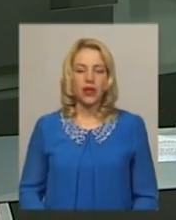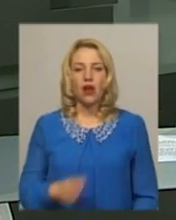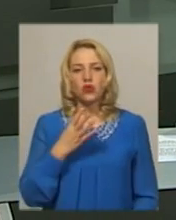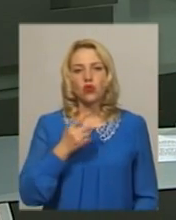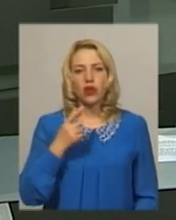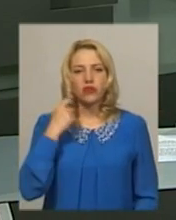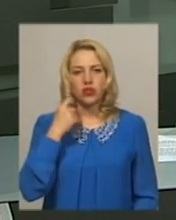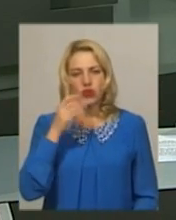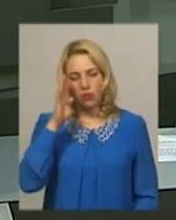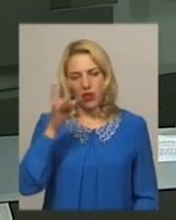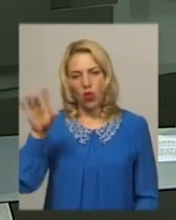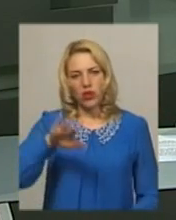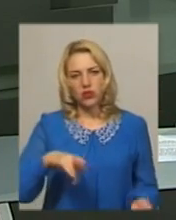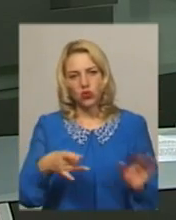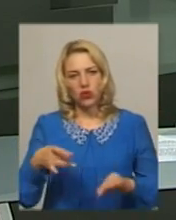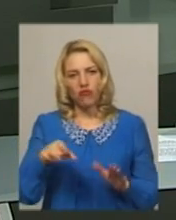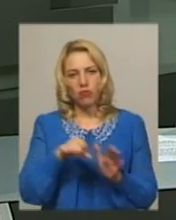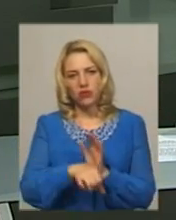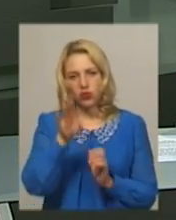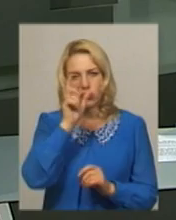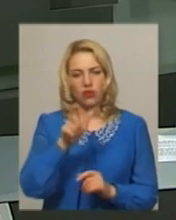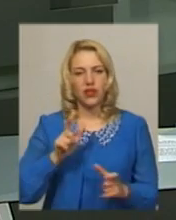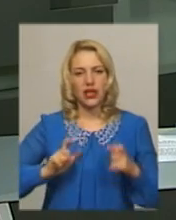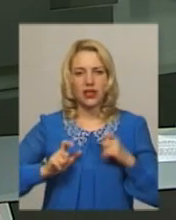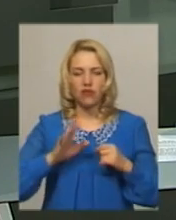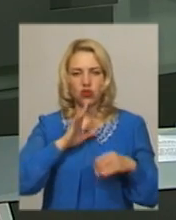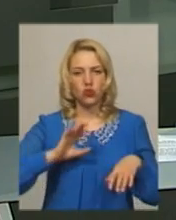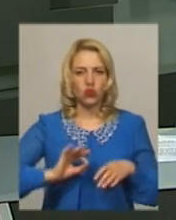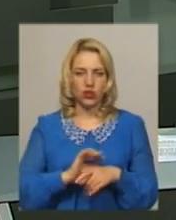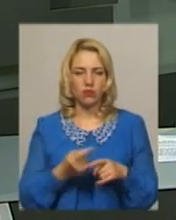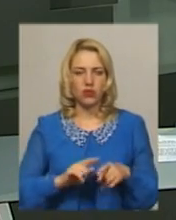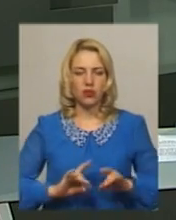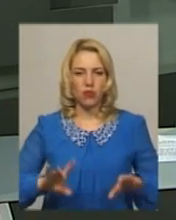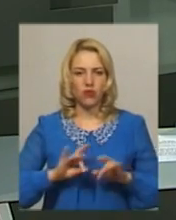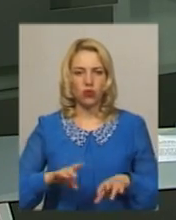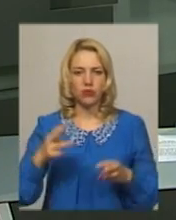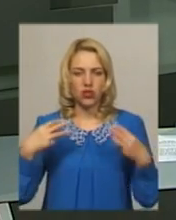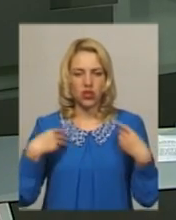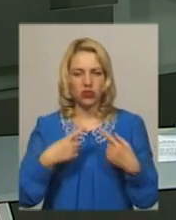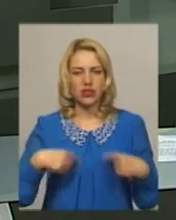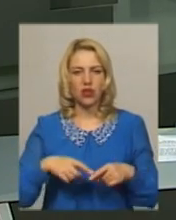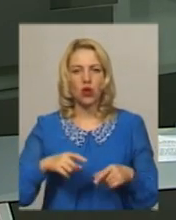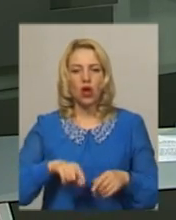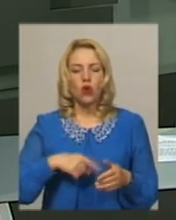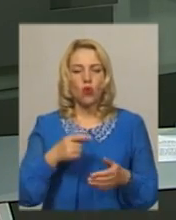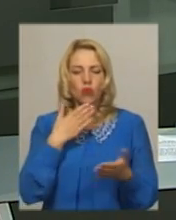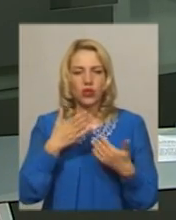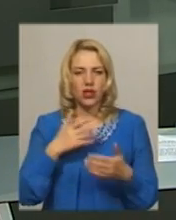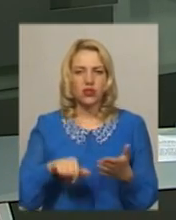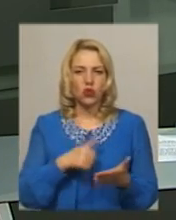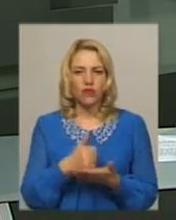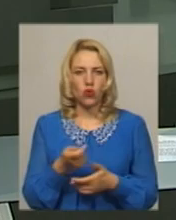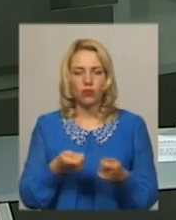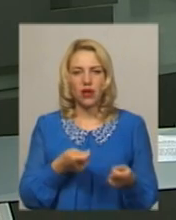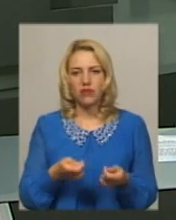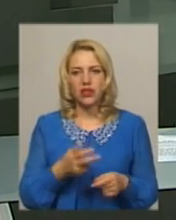41-річний житель Білогірського району вбив чоловіка через ревнощі до дружини. Про це повідомила начальник сектору комунікації Головного управління